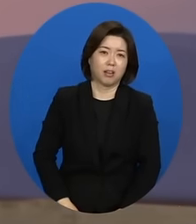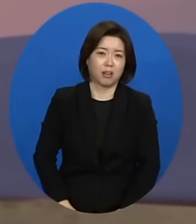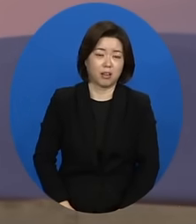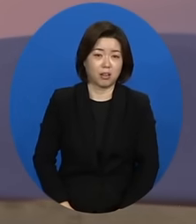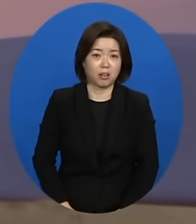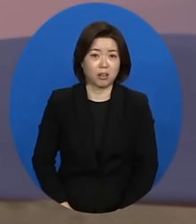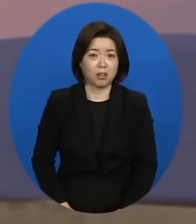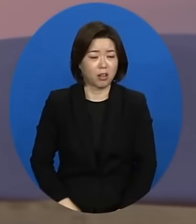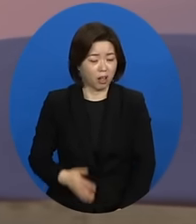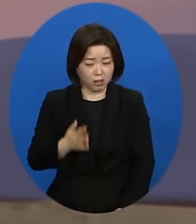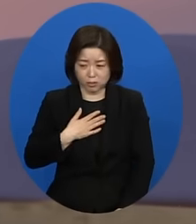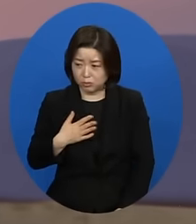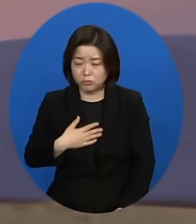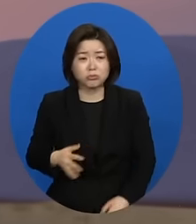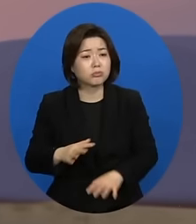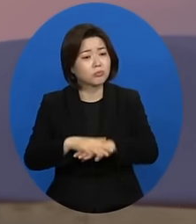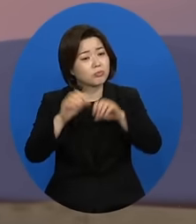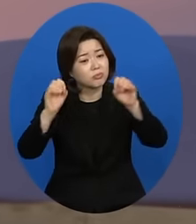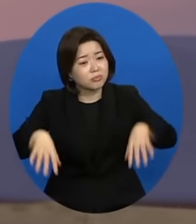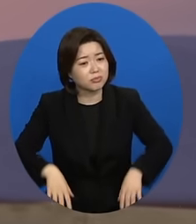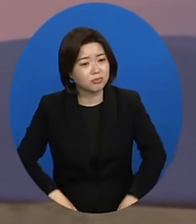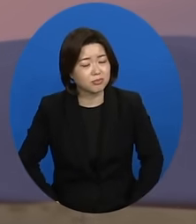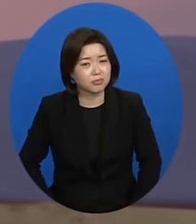그럼 나 헌일했네?